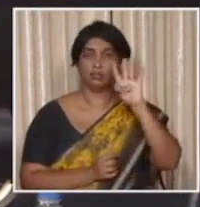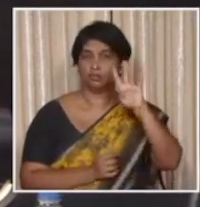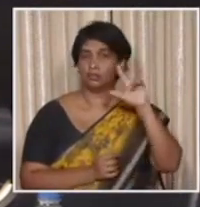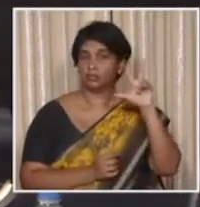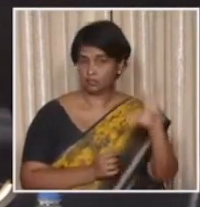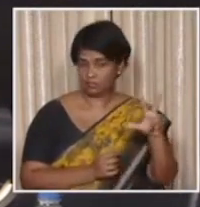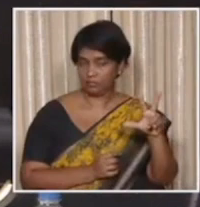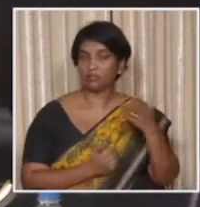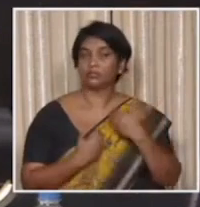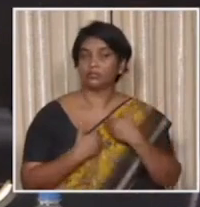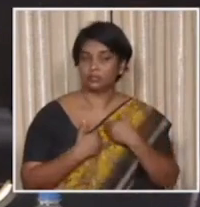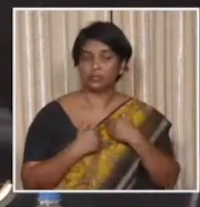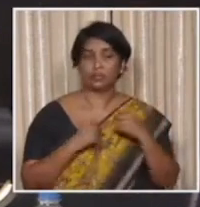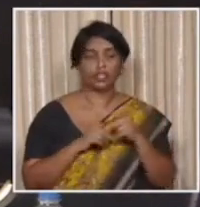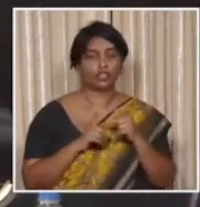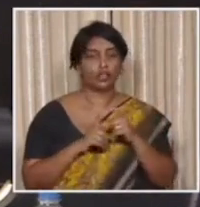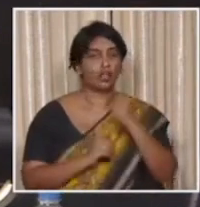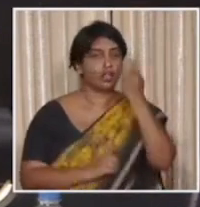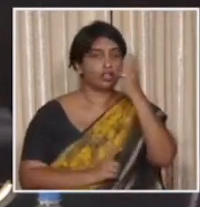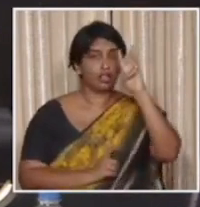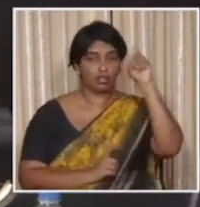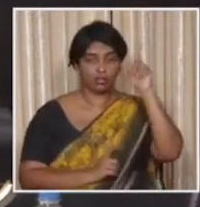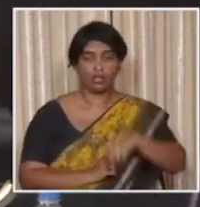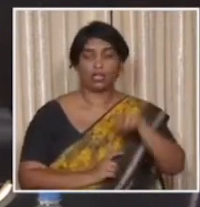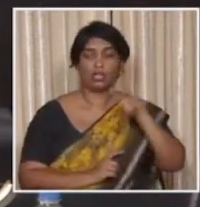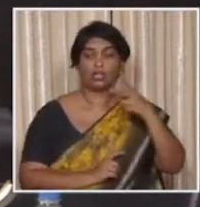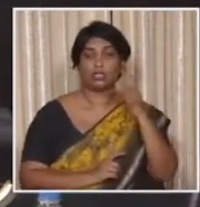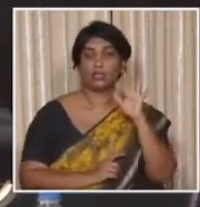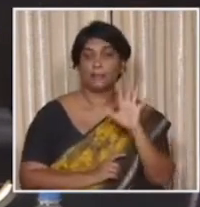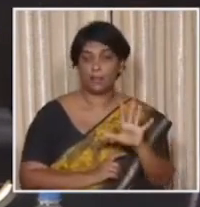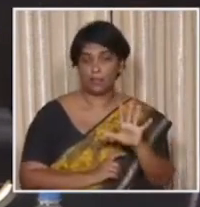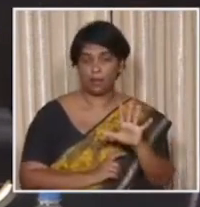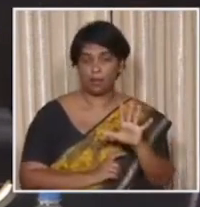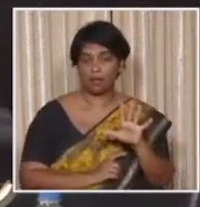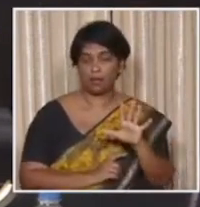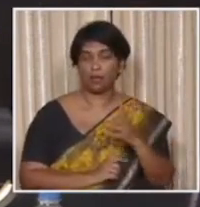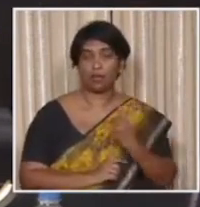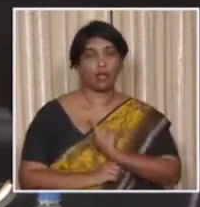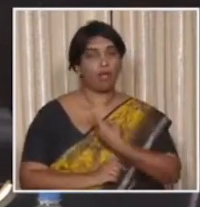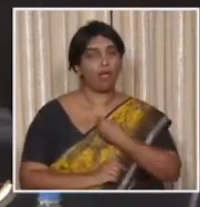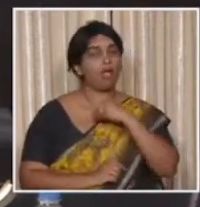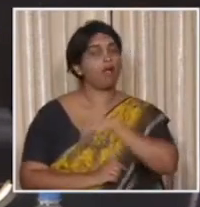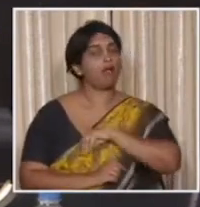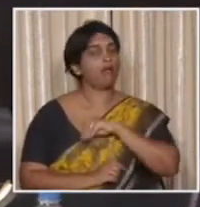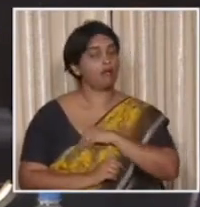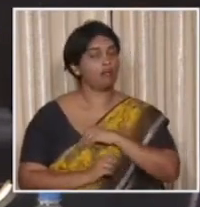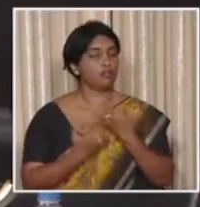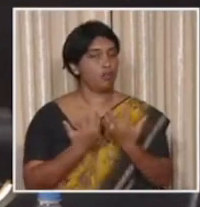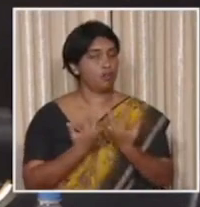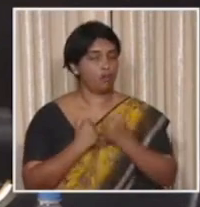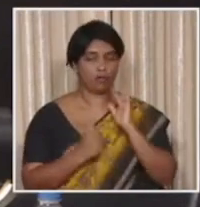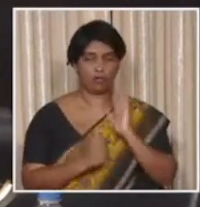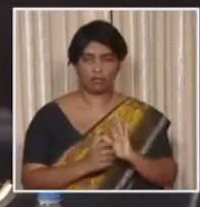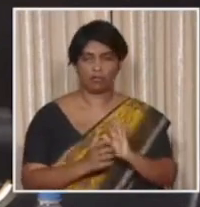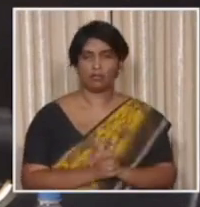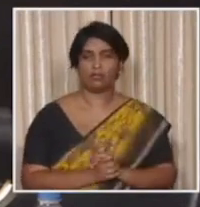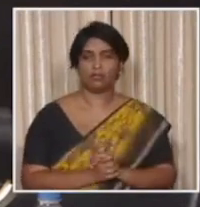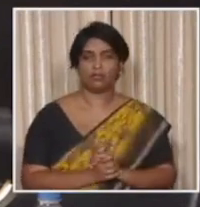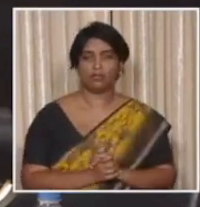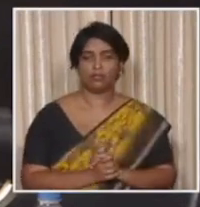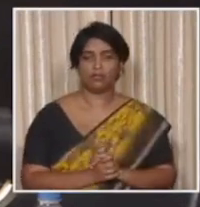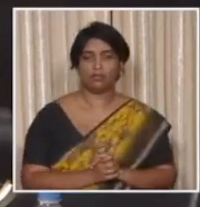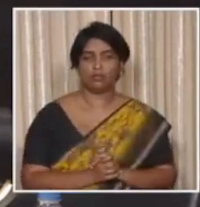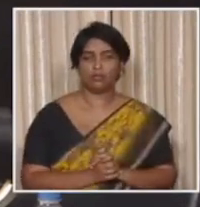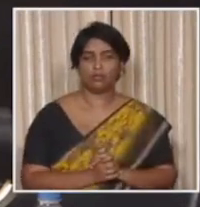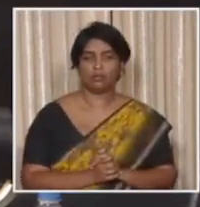2048 වෙනකොට අපිට ඩොලර් 13205ක ඒක පුද්ගල ආදායමක් ලබා ගන්න සිද්ධ වෙනවා.